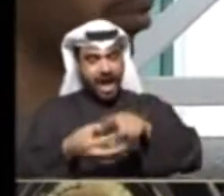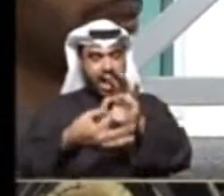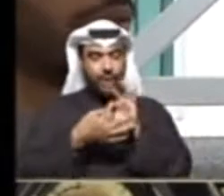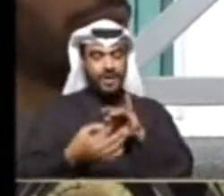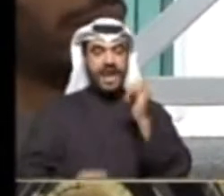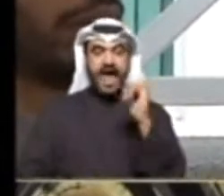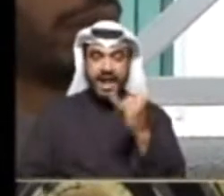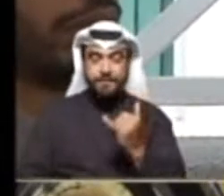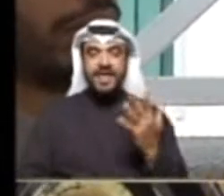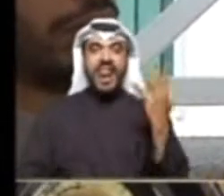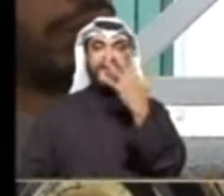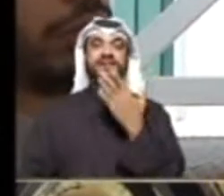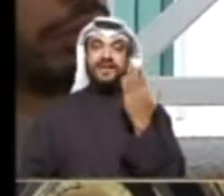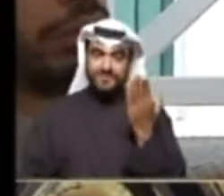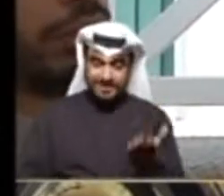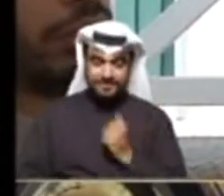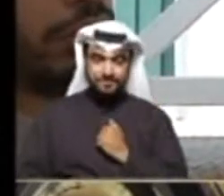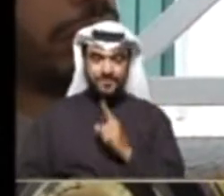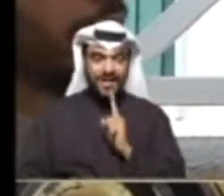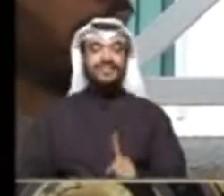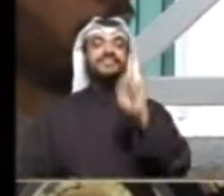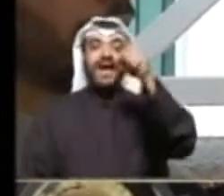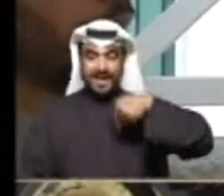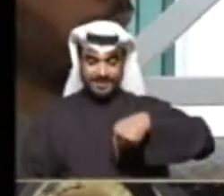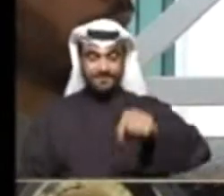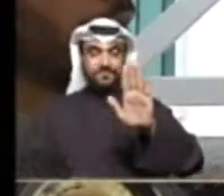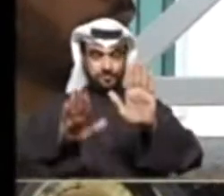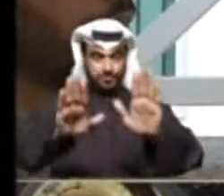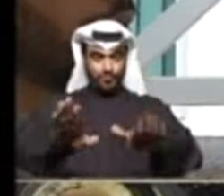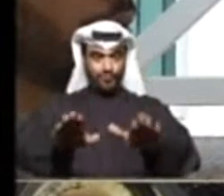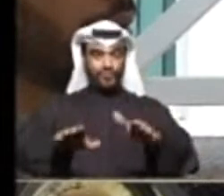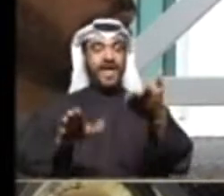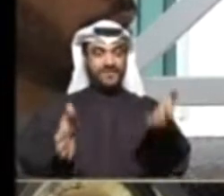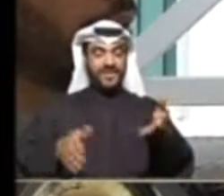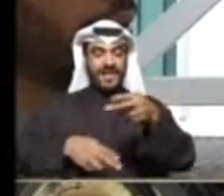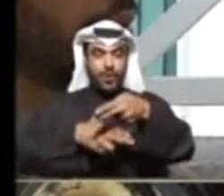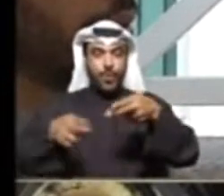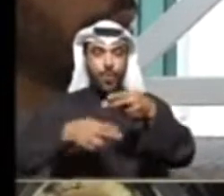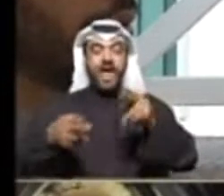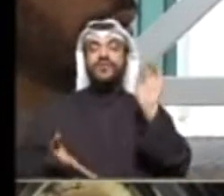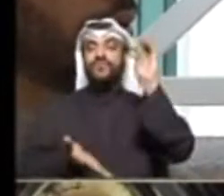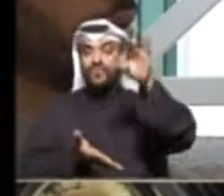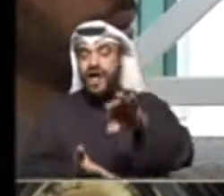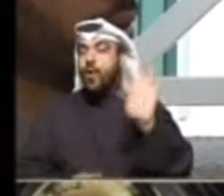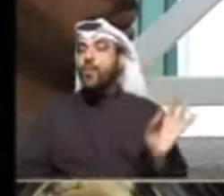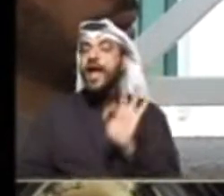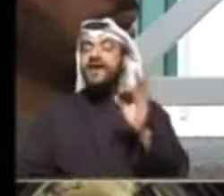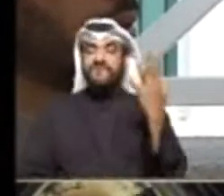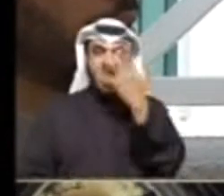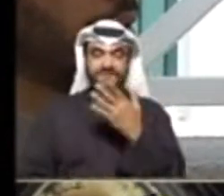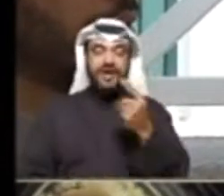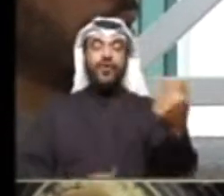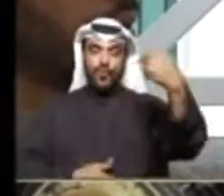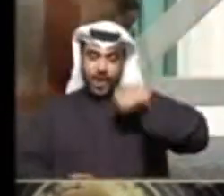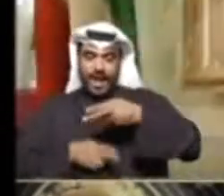الأفريقي، وفي أن يكون هناك تواجد للكويت في أفريقيا وتواجد أيضا لأفريقيا